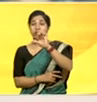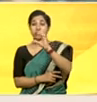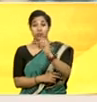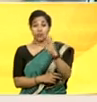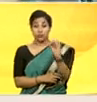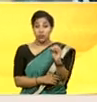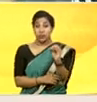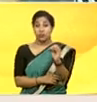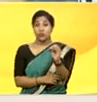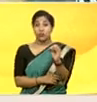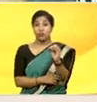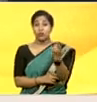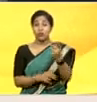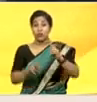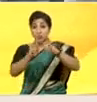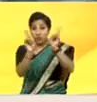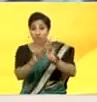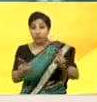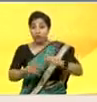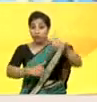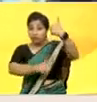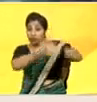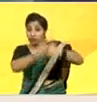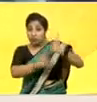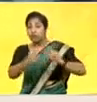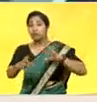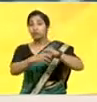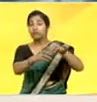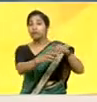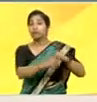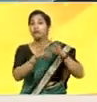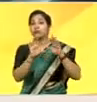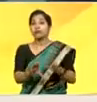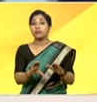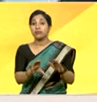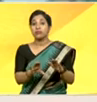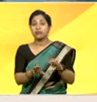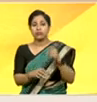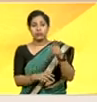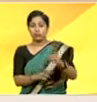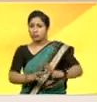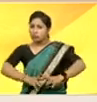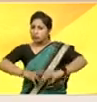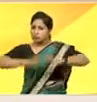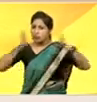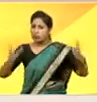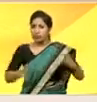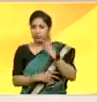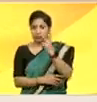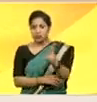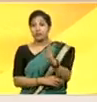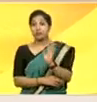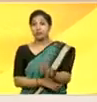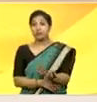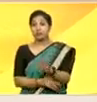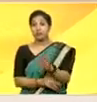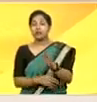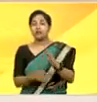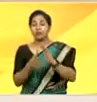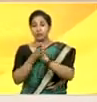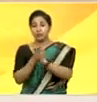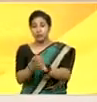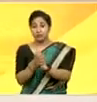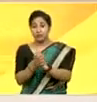900 इंटरनेशनल कंपटीशन में हिस्सा लिया है। ये काफी बड़ी संख्या है।